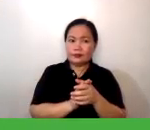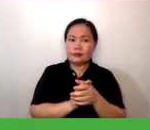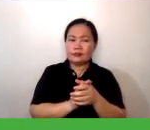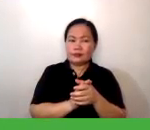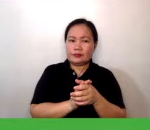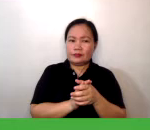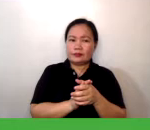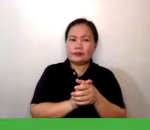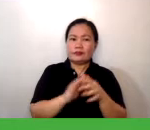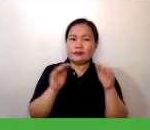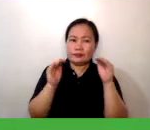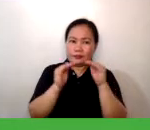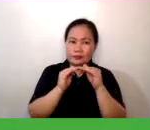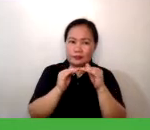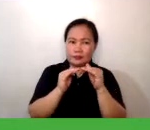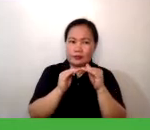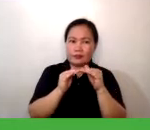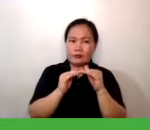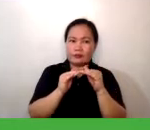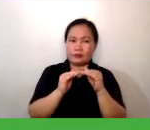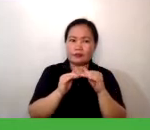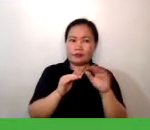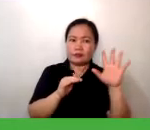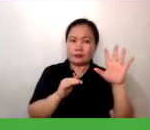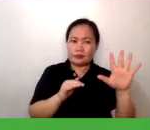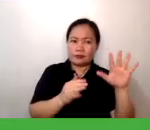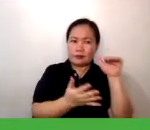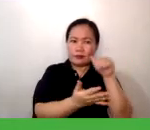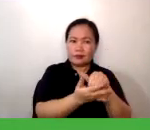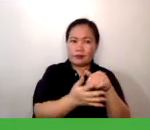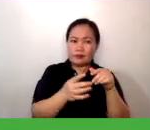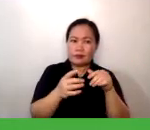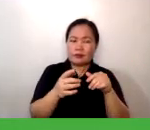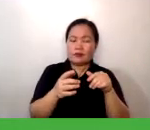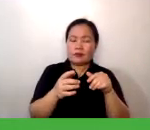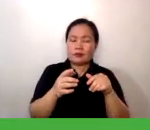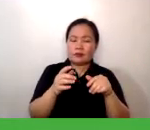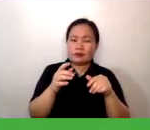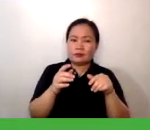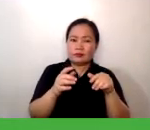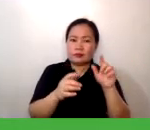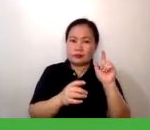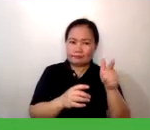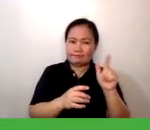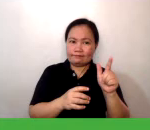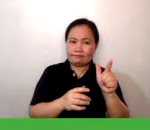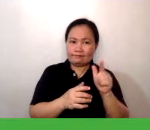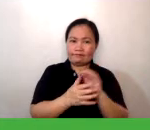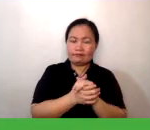50 kiloliters and 20 decaliters is equivalent to 5,020